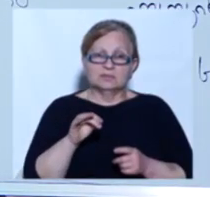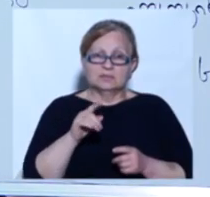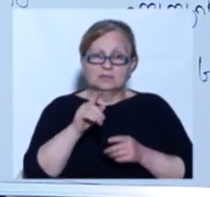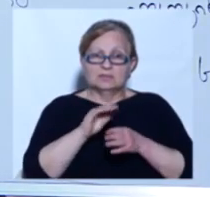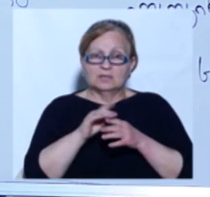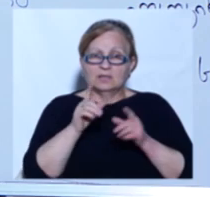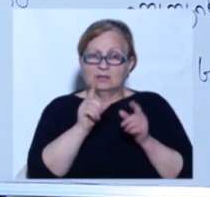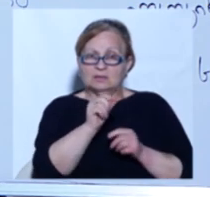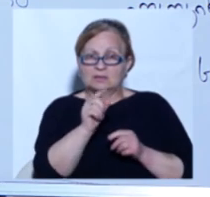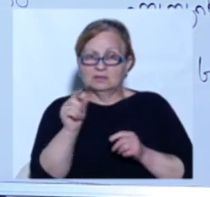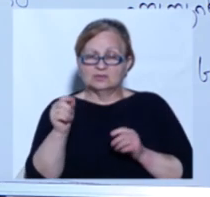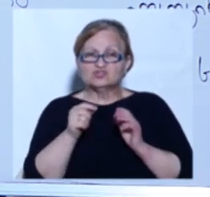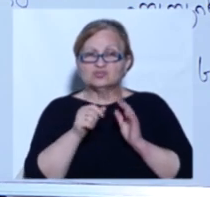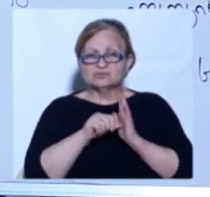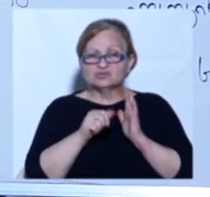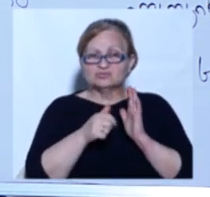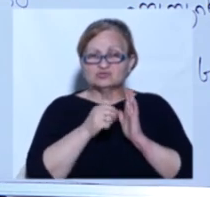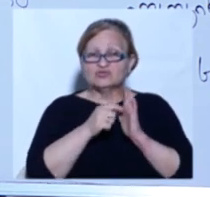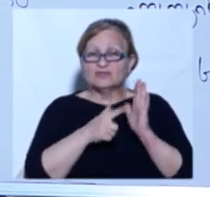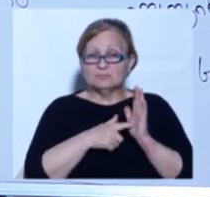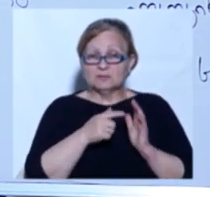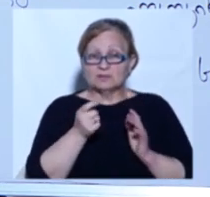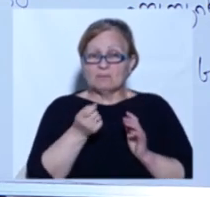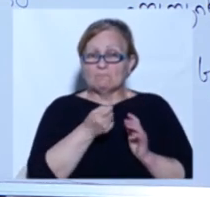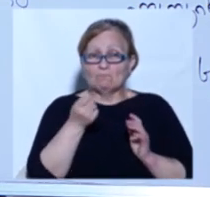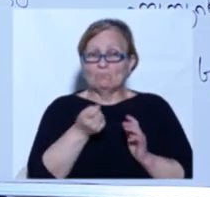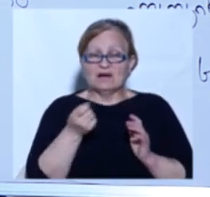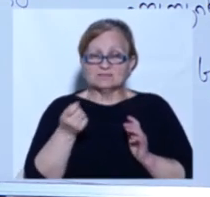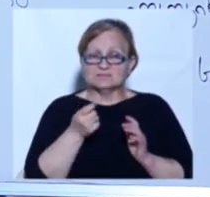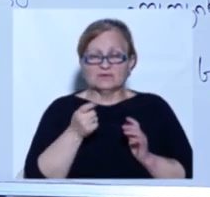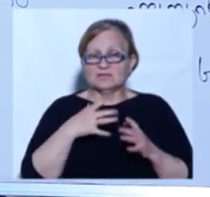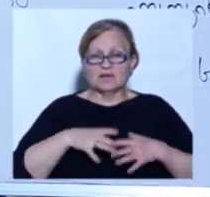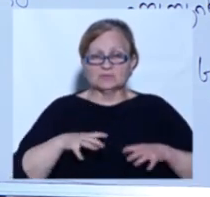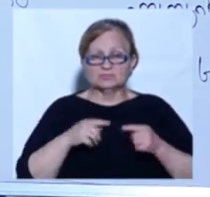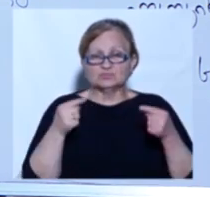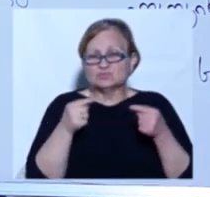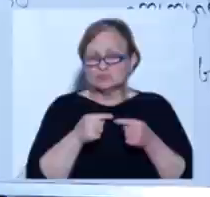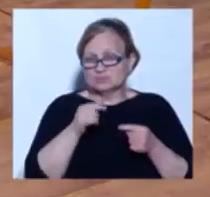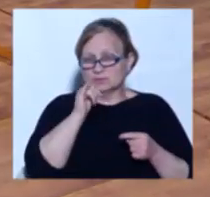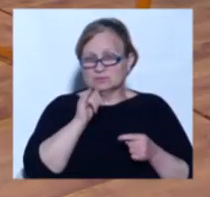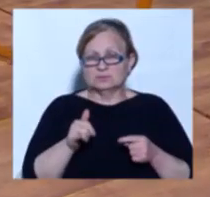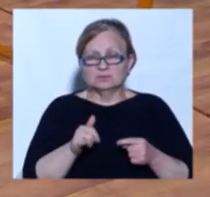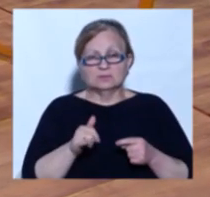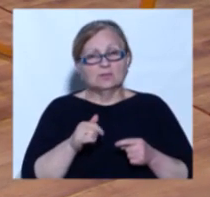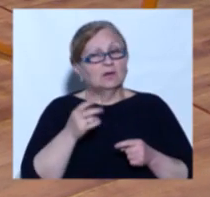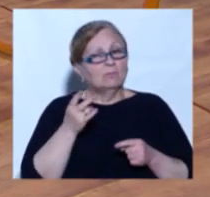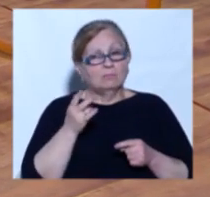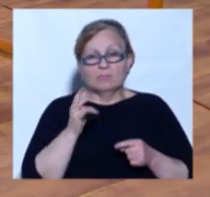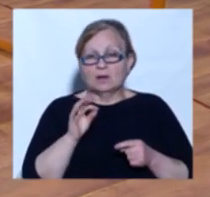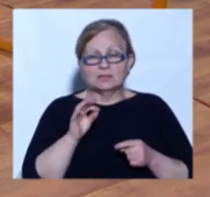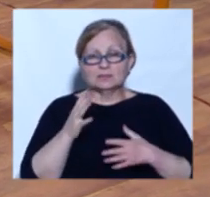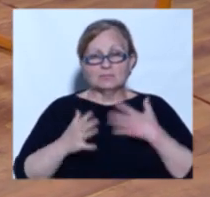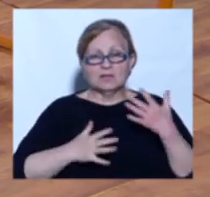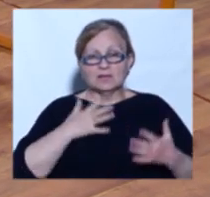შემადგენლობა, 17 მარცვალი ქართულ თარგმანში სუსტად ისევე არ არის გადმატანილი, თუმცა დამერწმუნები, რომ